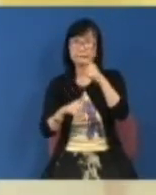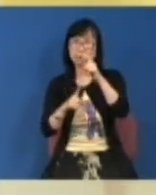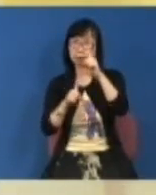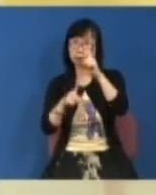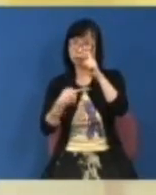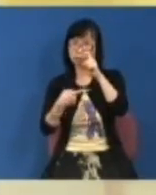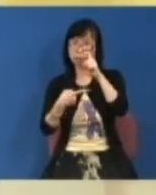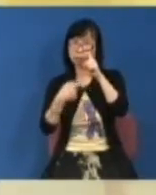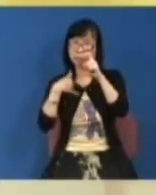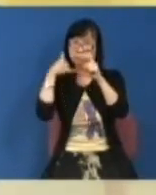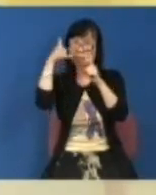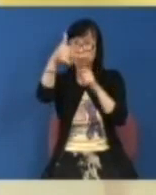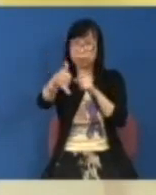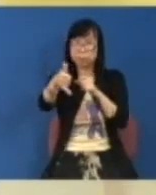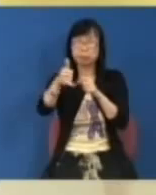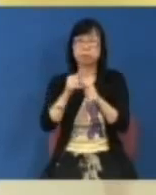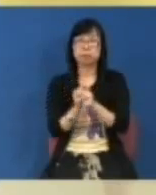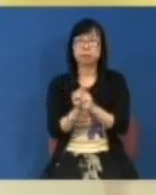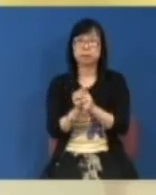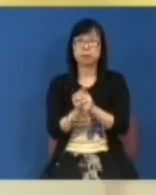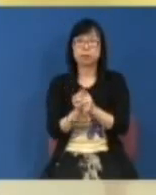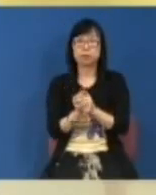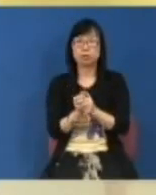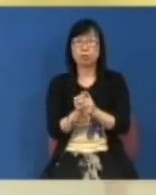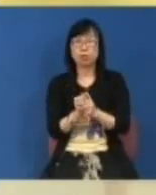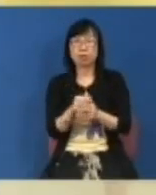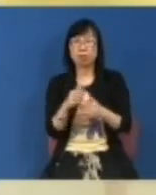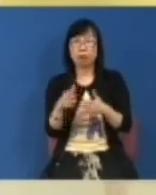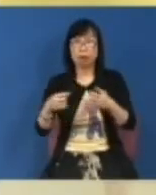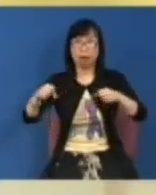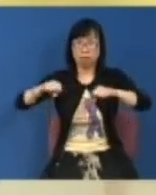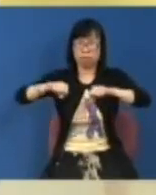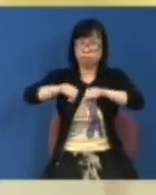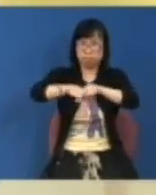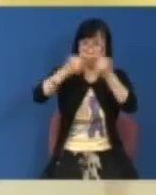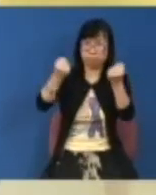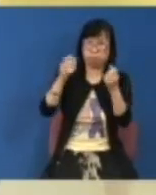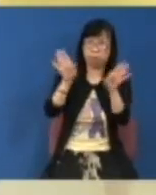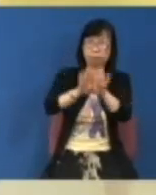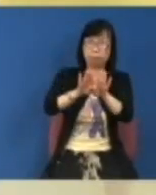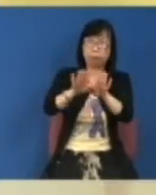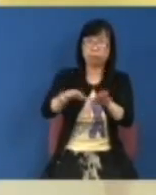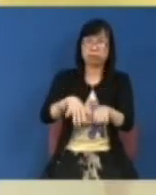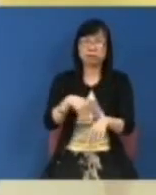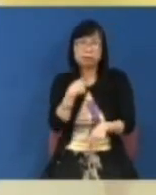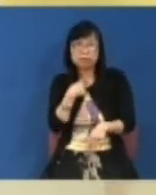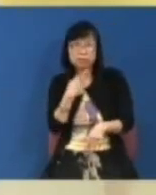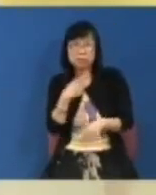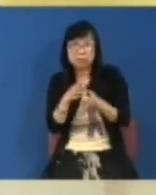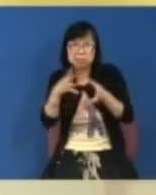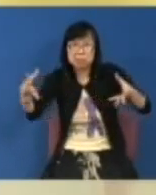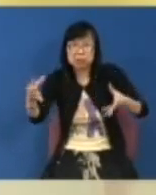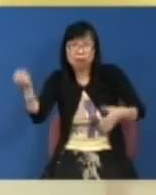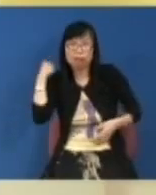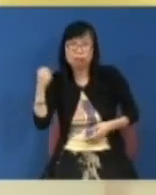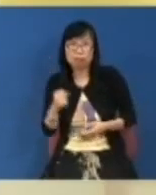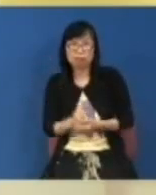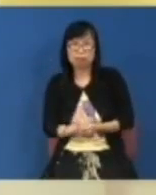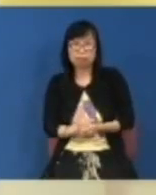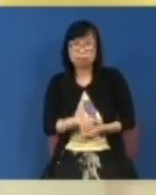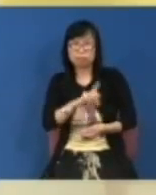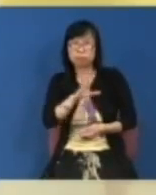候，91入去的時候其實都是想這樣，所以說在破門的時候你可能覺得哇，要不要用這麼大力啊，如果你不用大力怎麼破到門